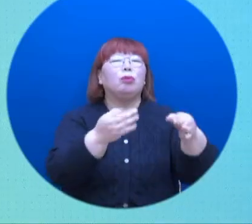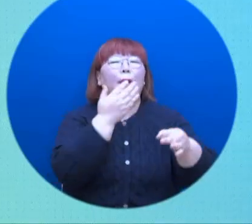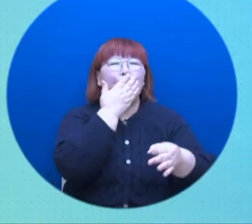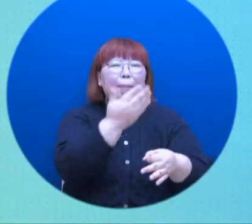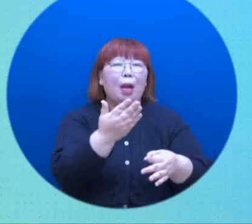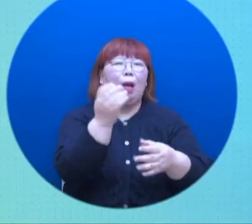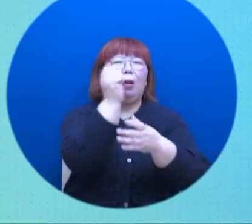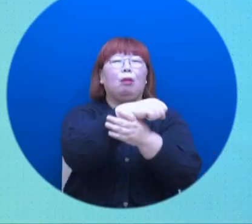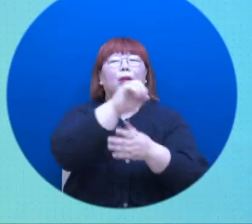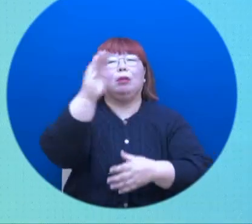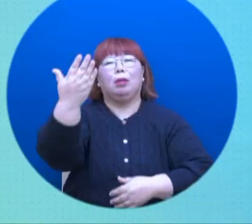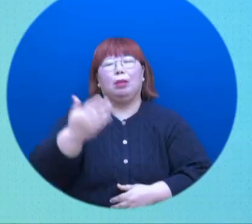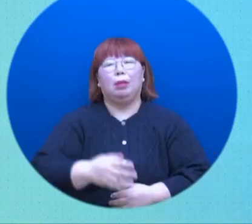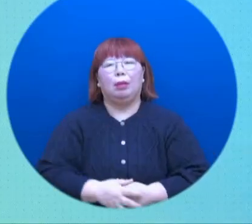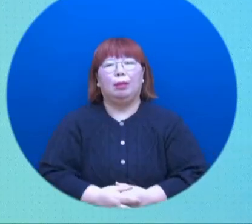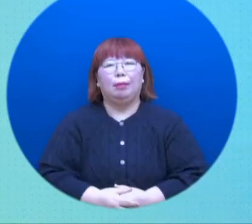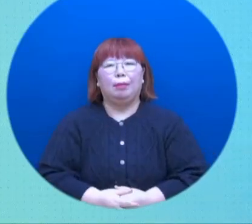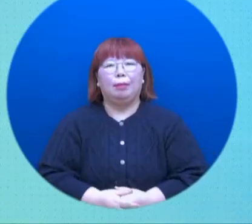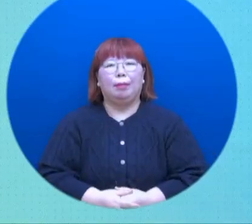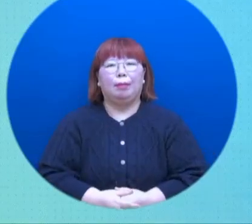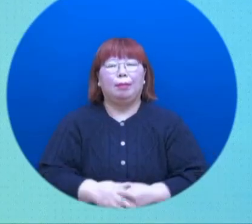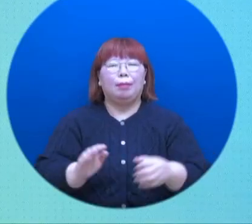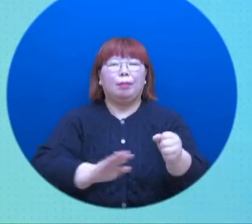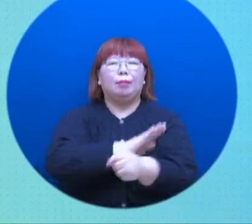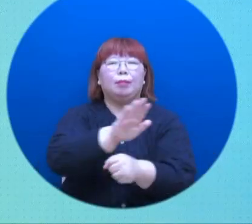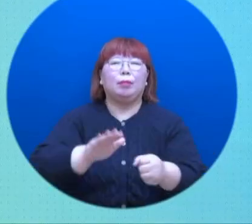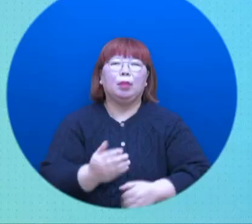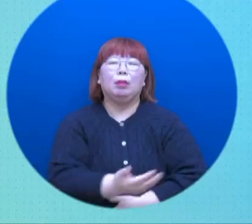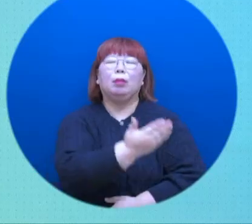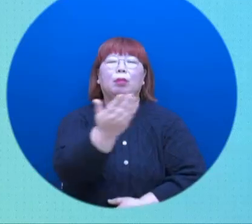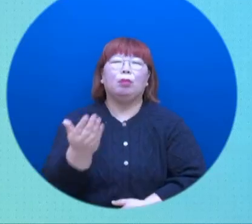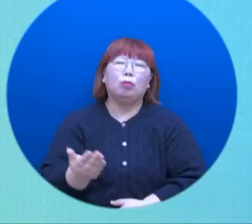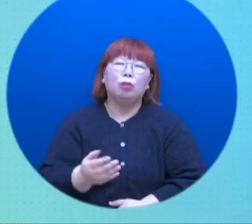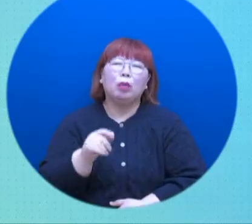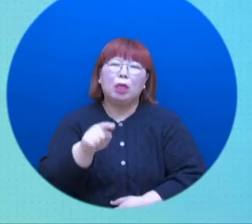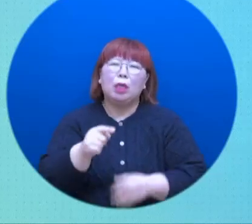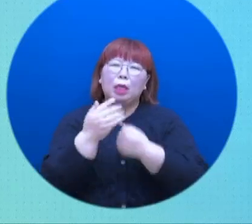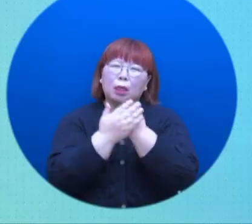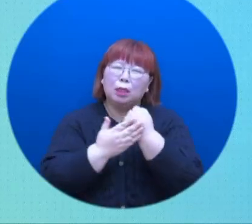된 것입니다. 사랑하는 여러분, 이 은혜